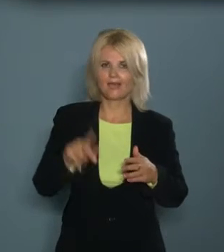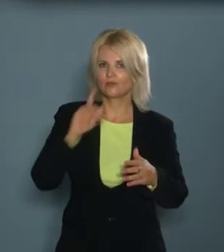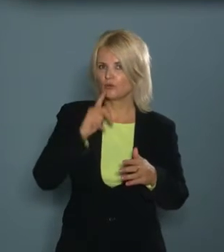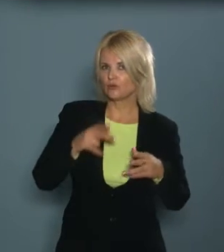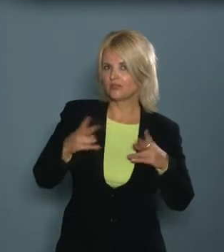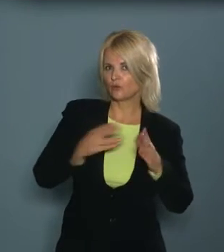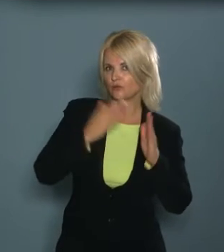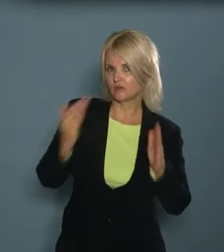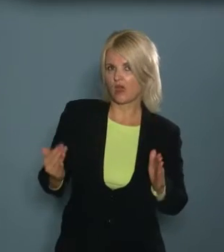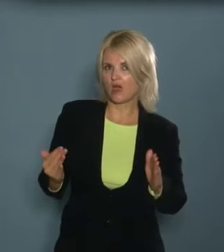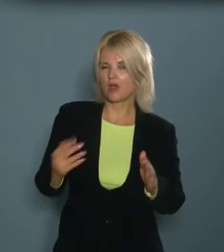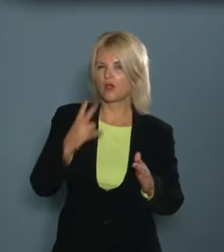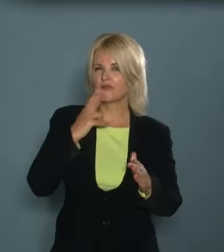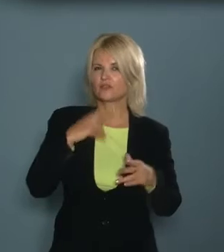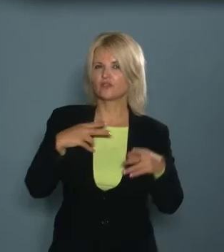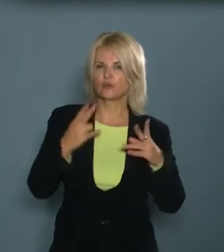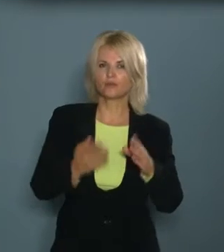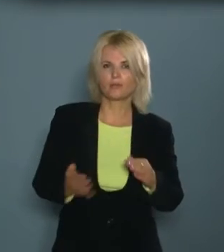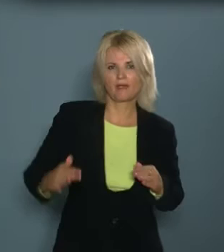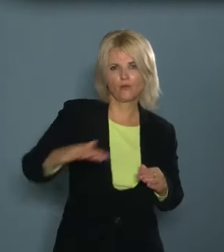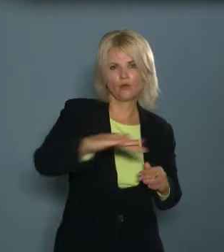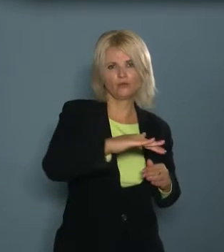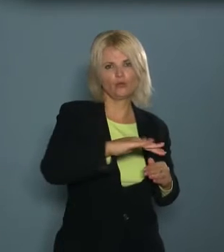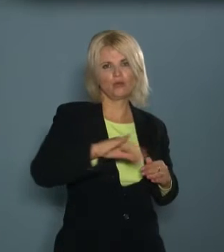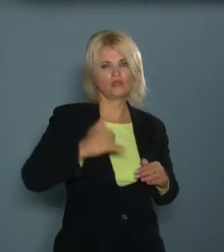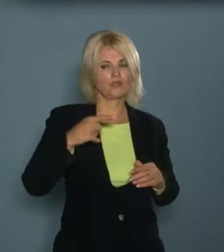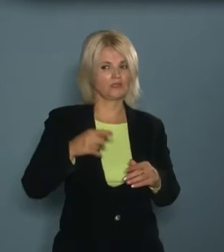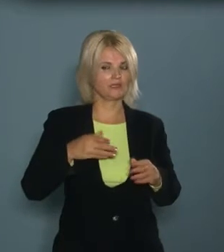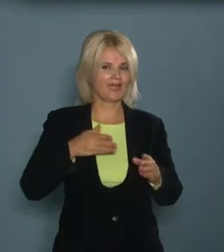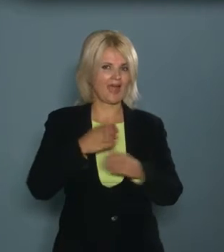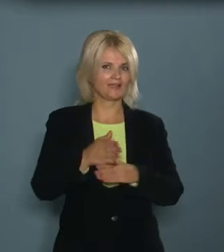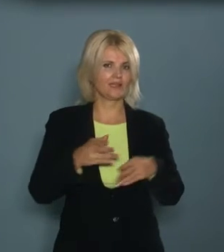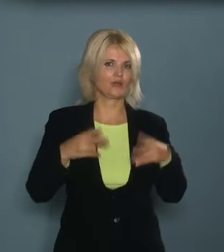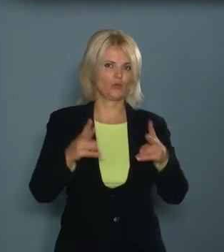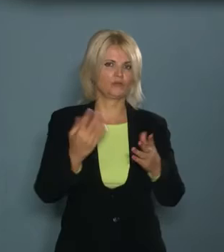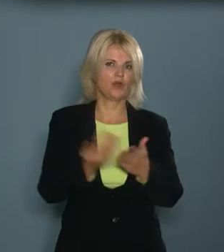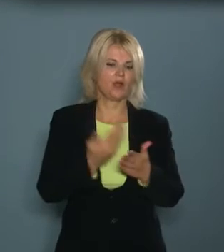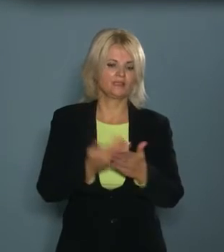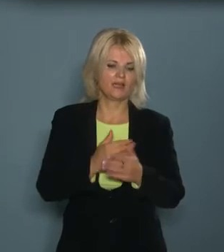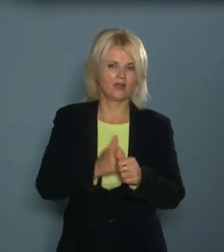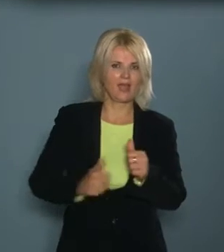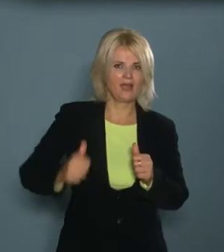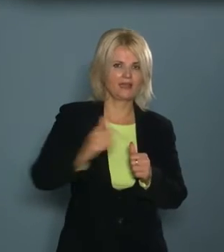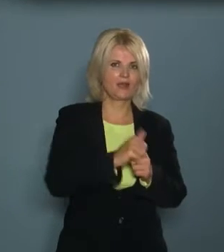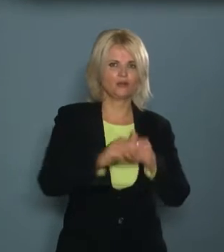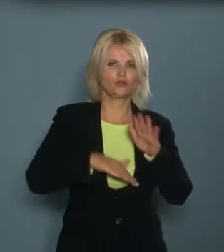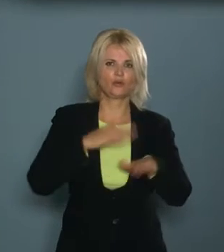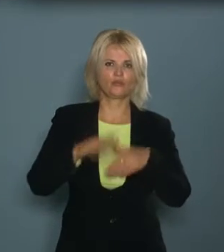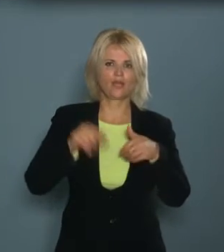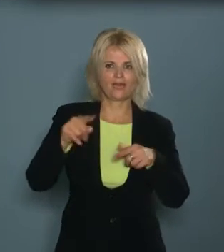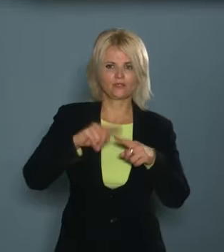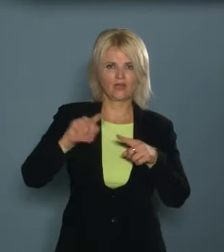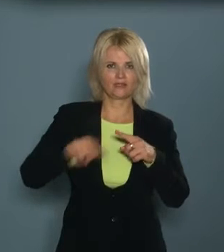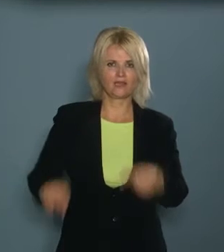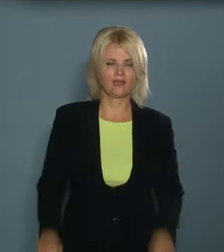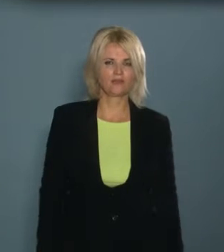átközlekedő út, akkor már a Veszés úton befordulnának, és azt az átjáró utat használnák, az meg elkerülné Soroksárnak ezt a